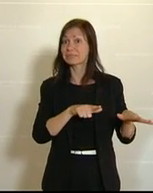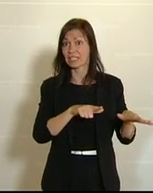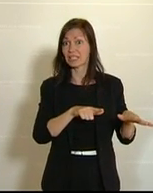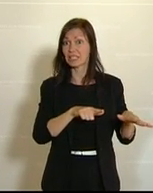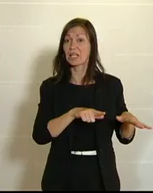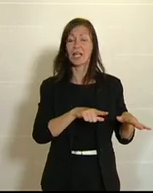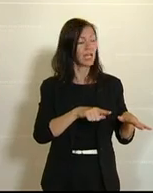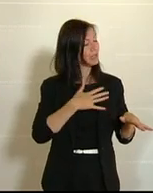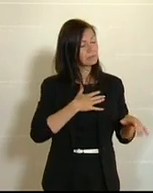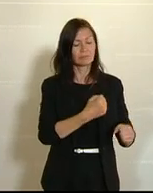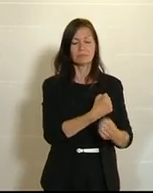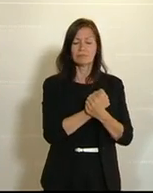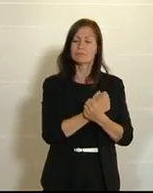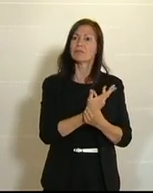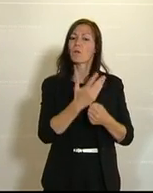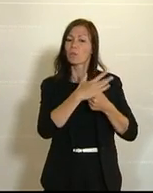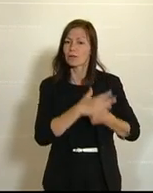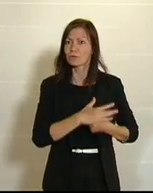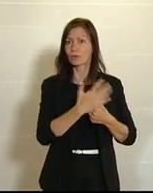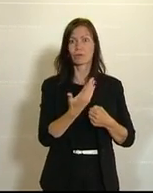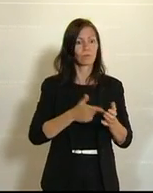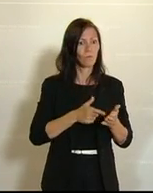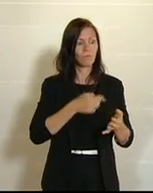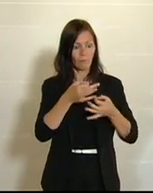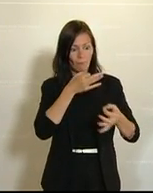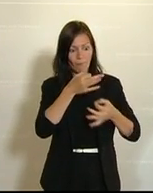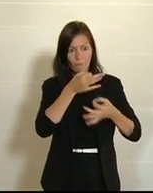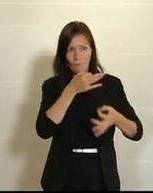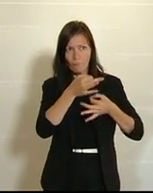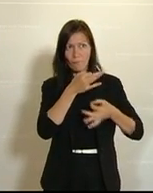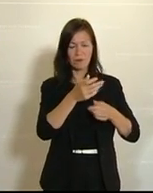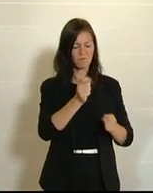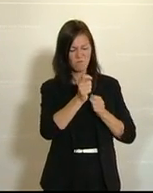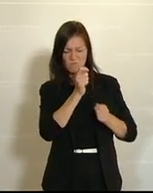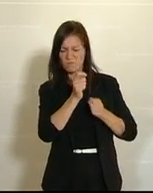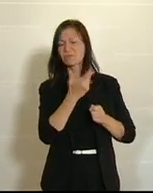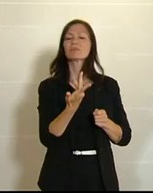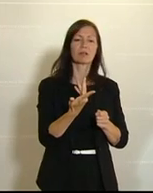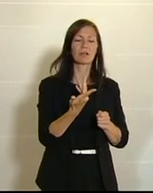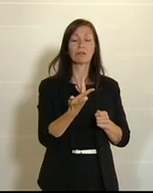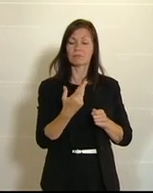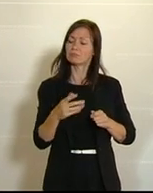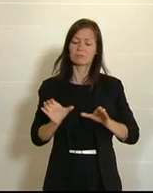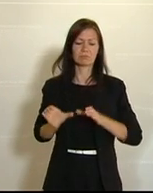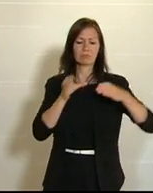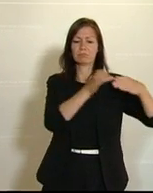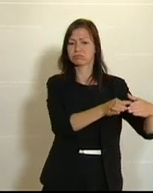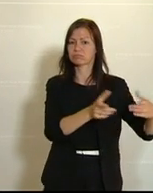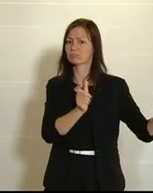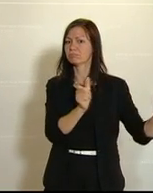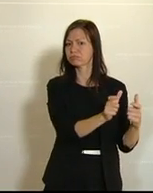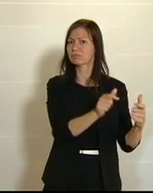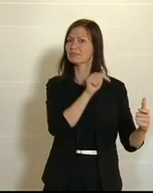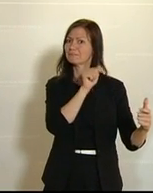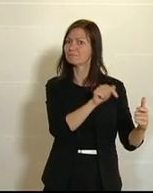mehrmals verhört und schlussendlich in eines dieser Umerziehungslager verbannt, wo sie als Lehrerin mit den Mitgefangenen